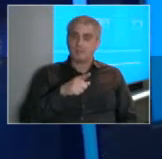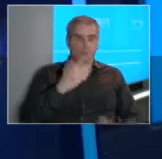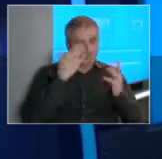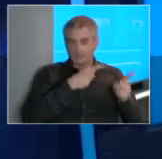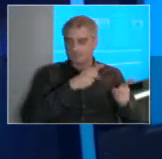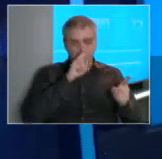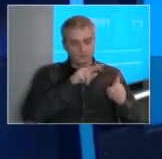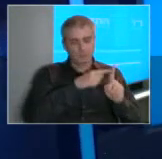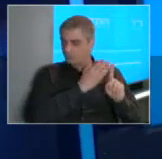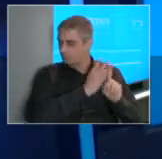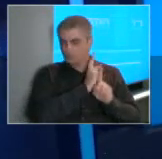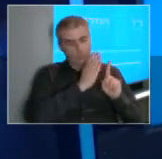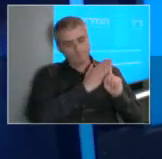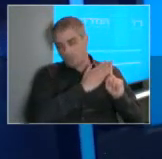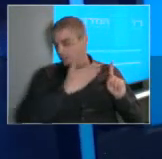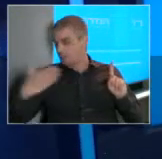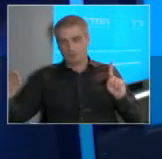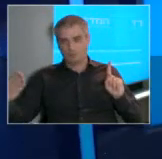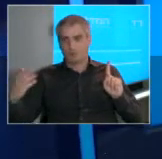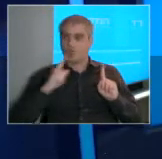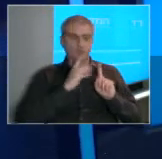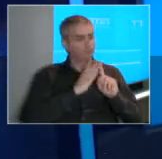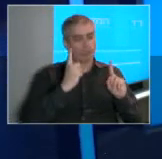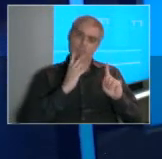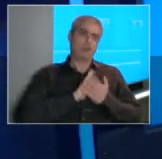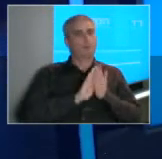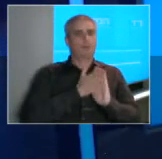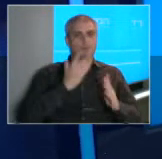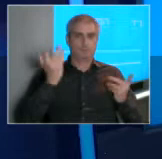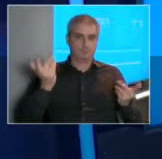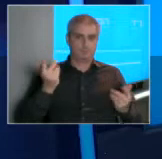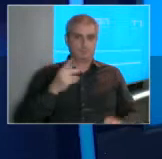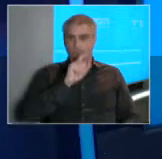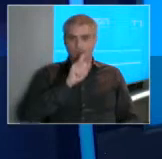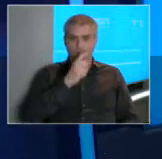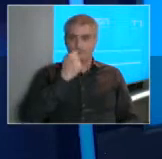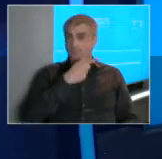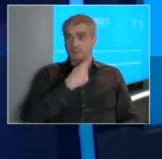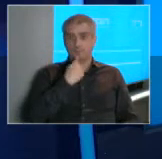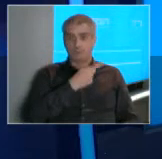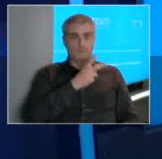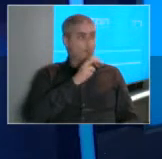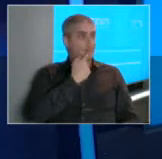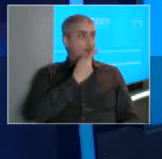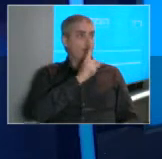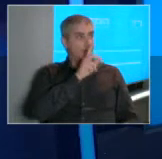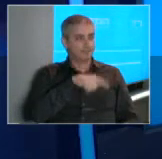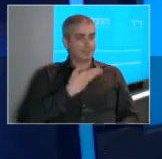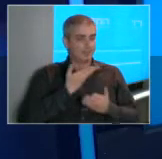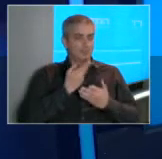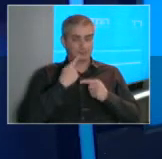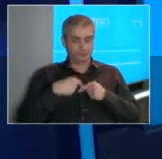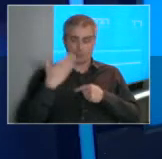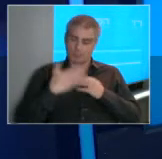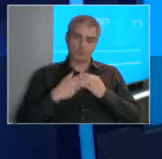האנליסטים מסתכלים לאורך, לא שנה אחת ומורידים את הגרדה. יכול להיות שקצת כמו שעומרי אמר קודם, יכול להיות שצריך להתייחס